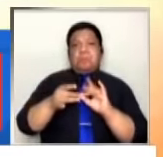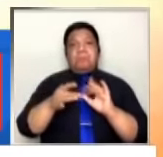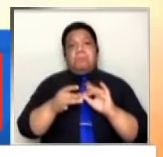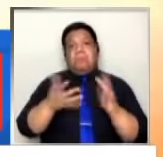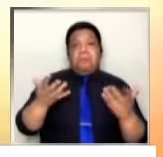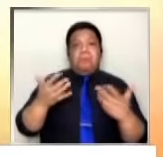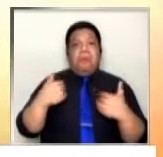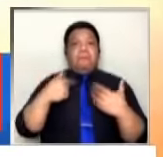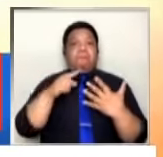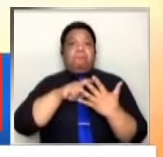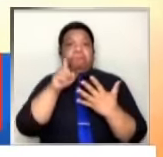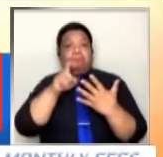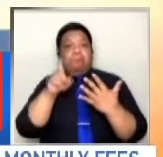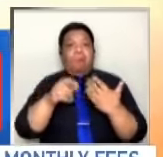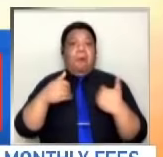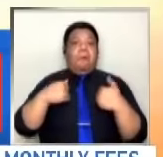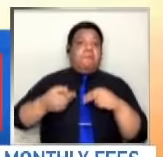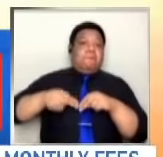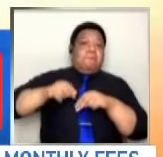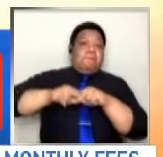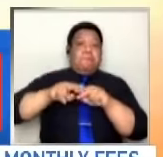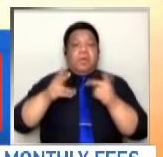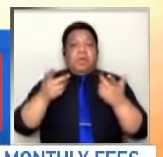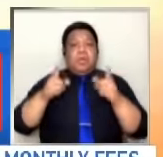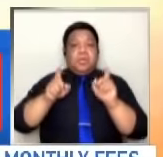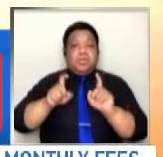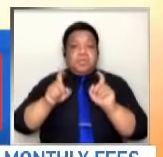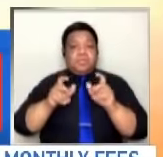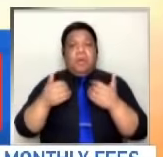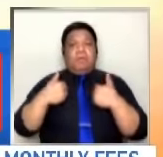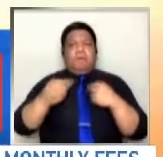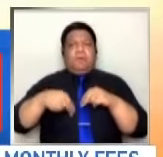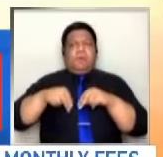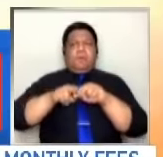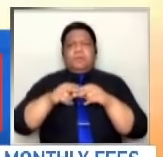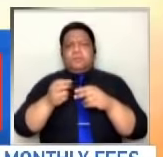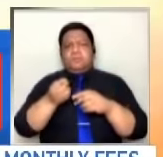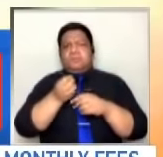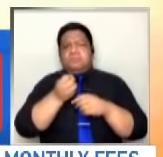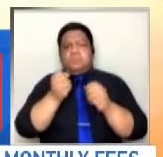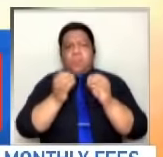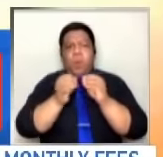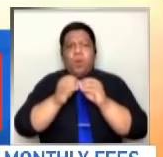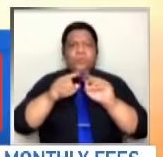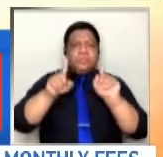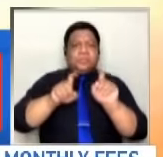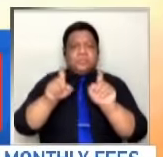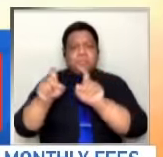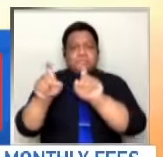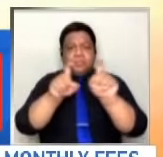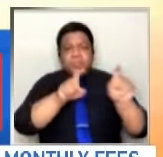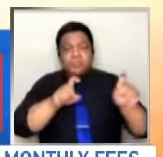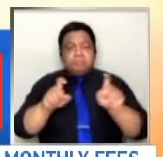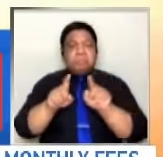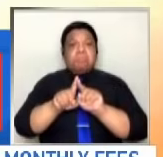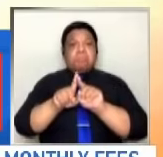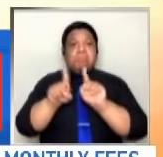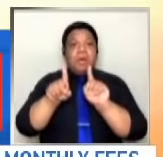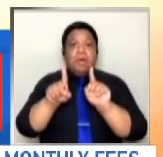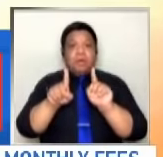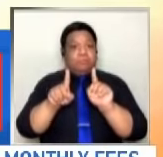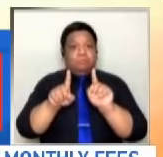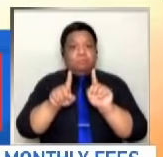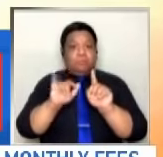tracing tayo, nag-increase tayo ng test, nag-increase tayo ng mga dinadamihan natin yung mga tinetest natin. Pero kung ganun, hindi dapat